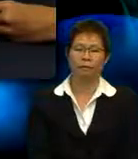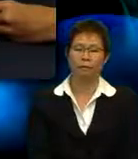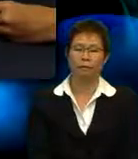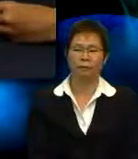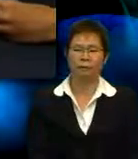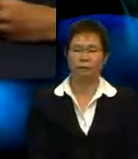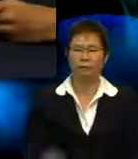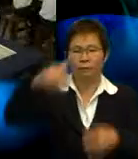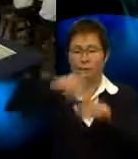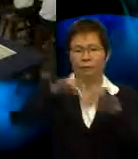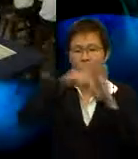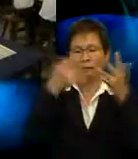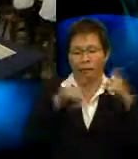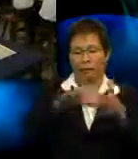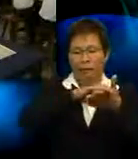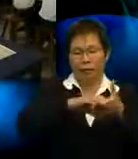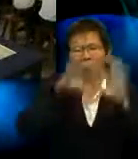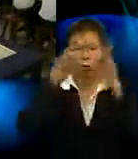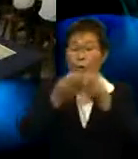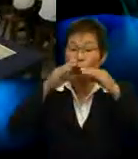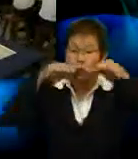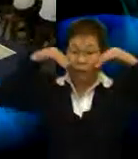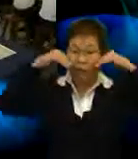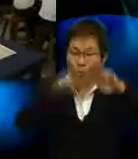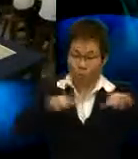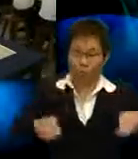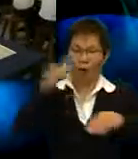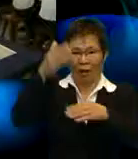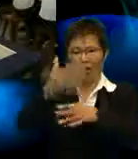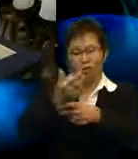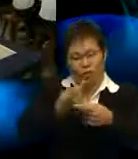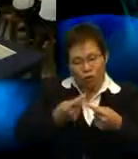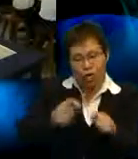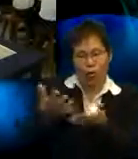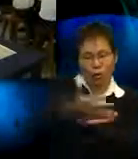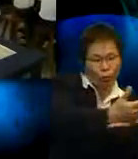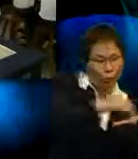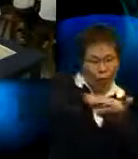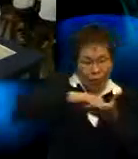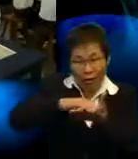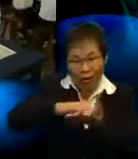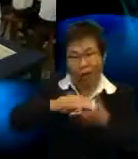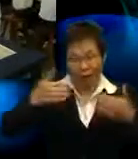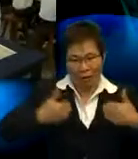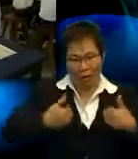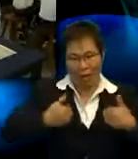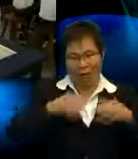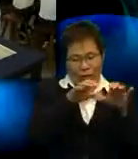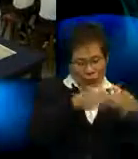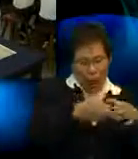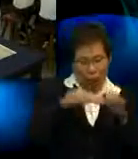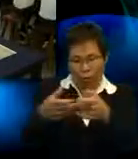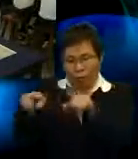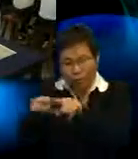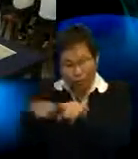Dalam permainan kad keluarga ceria, murid-murid akan cuba mengumpul kad-kad yang mempunyai kategori yang sama.